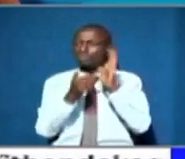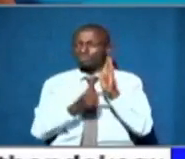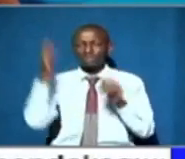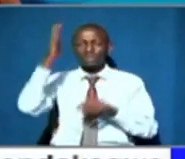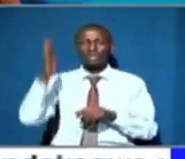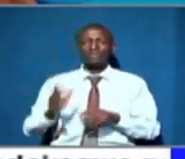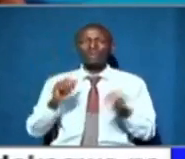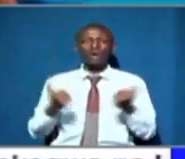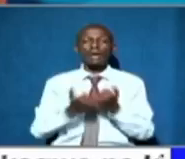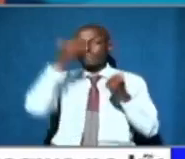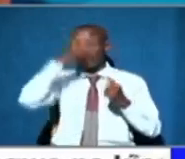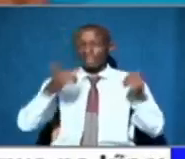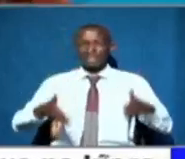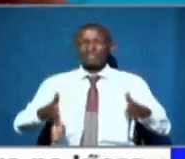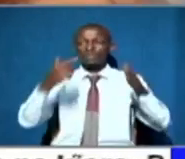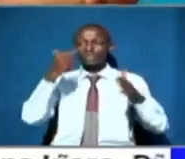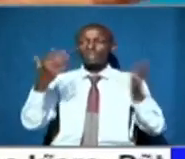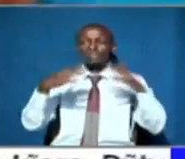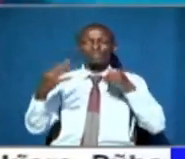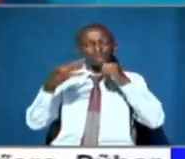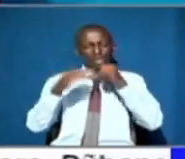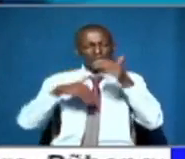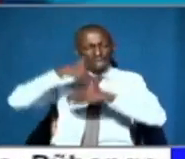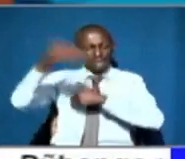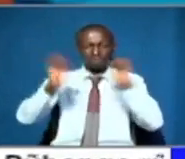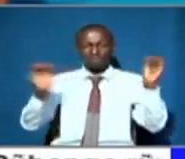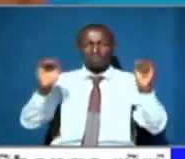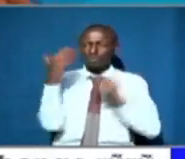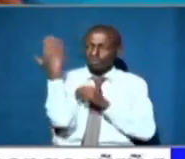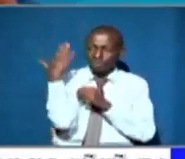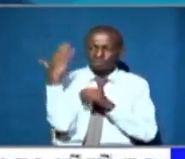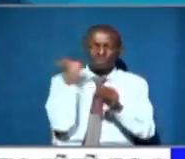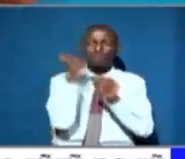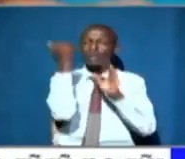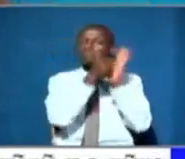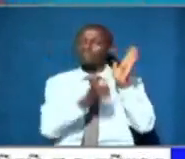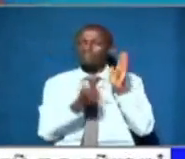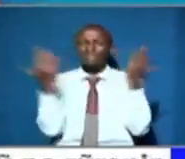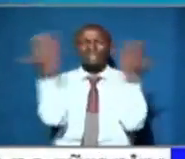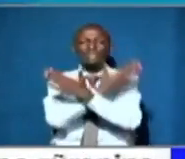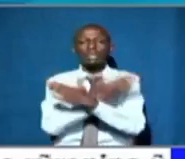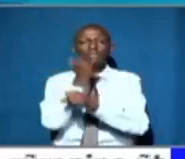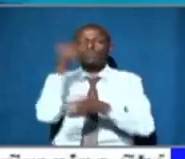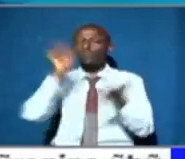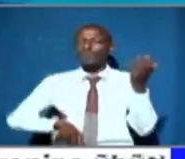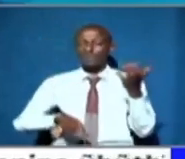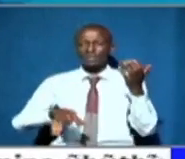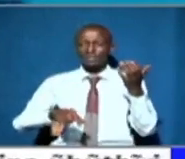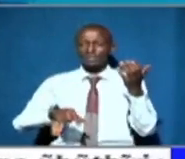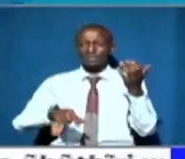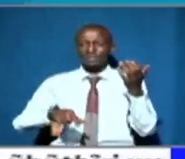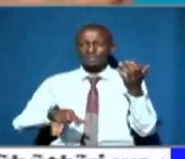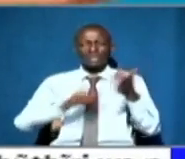road ru adu kafin twire to ginya thaigiri muthenya muthima we na maundu maku mothe niki ureka tuku agikoro duena kindu